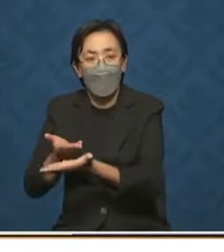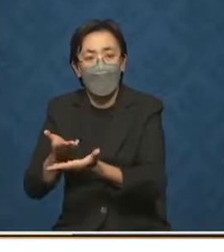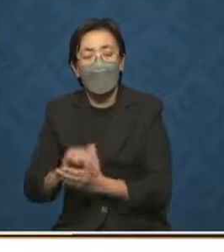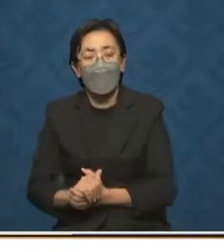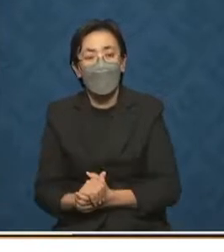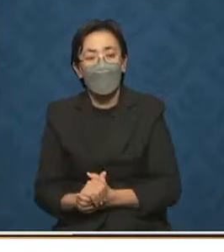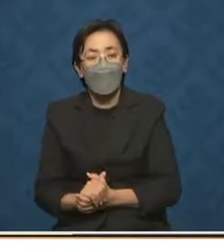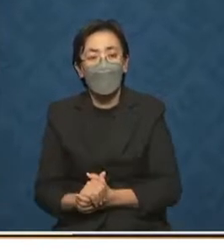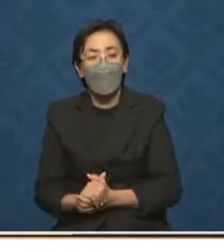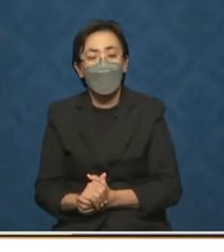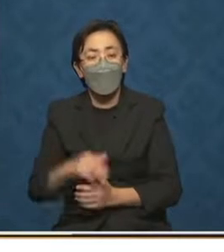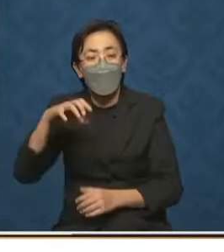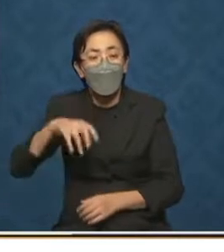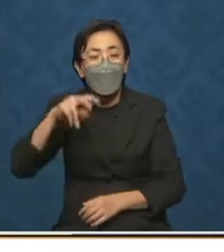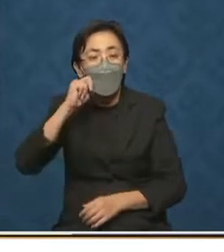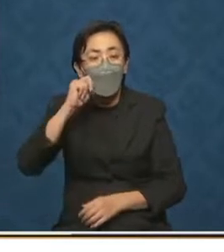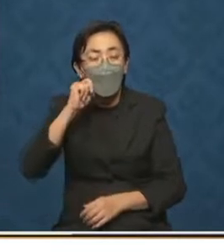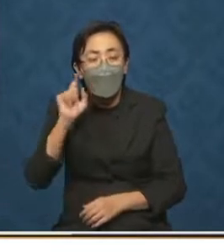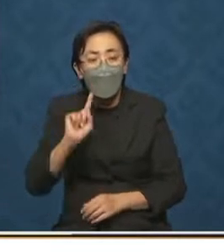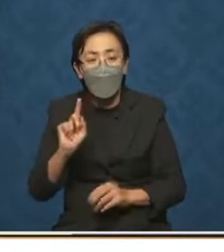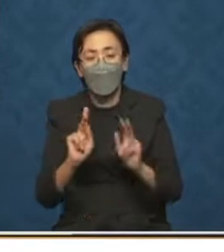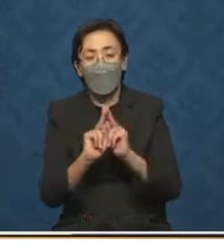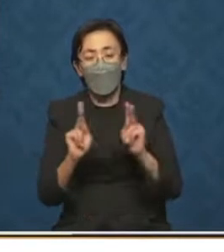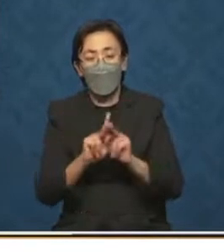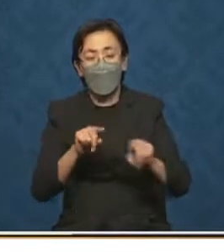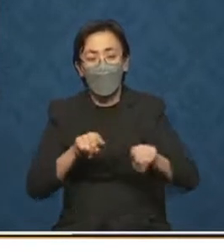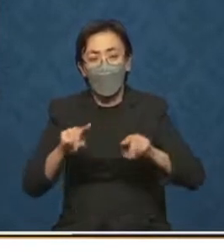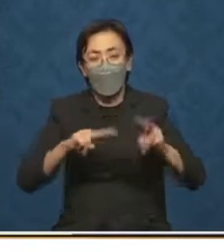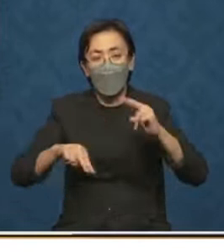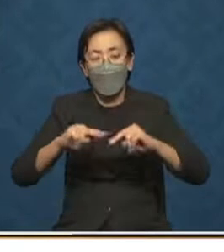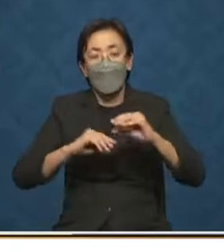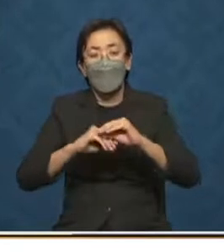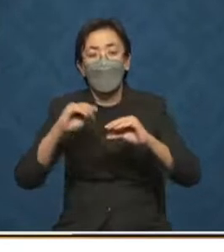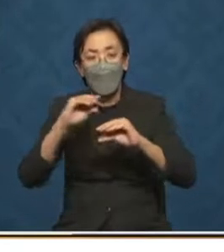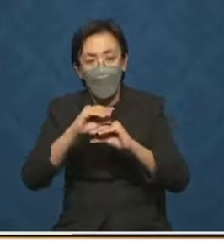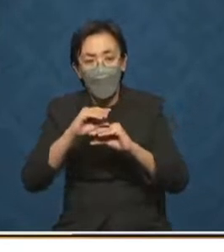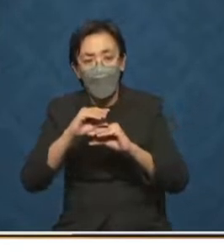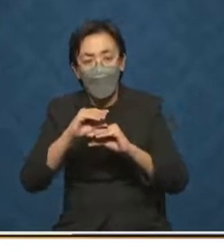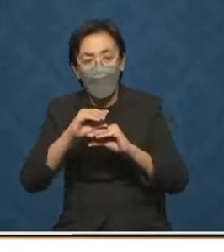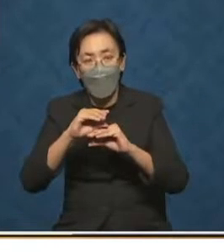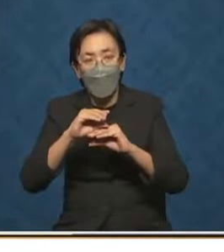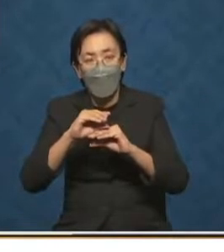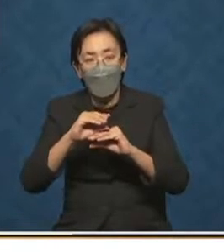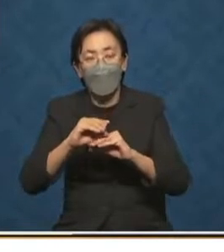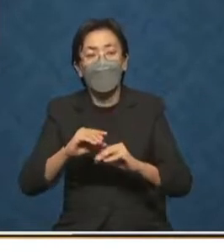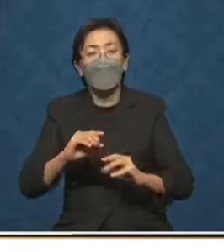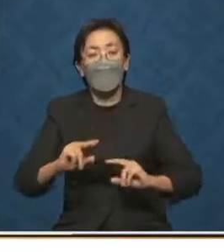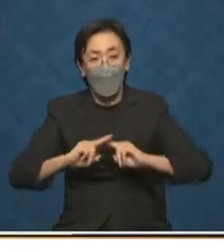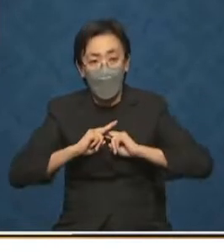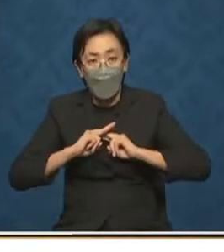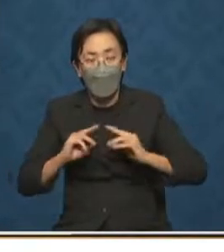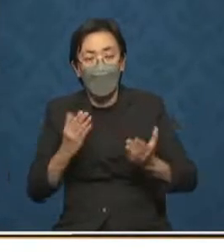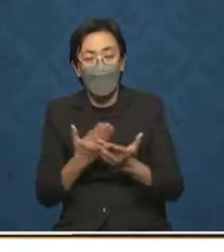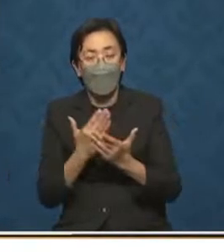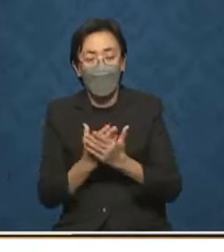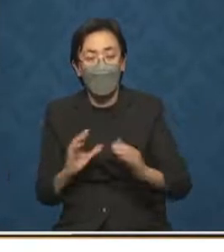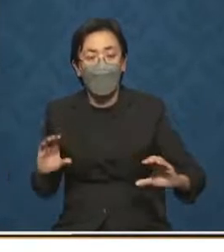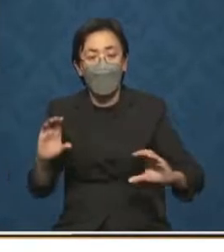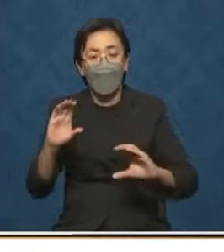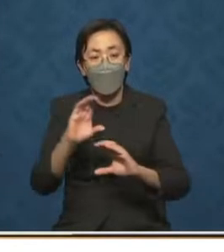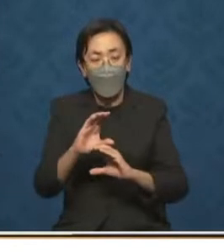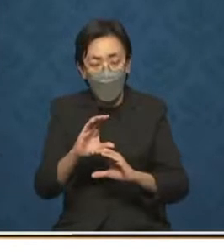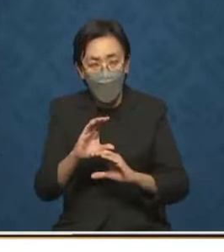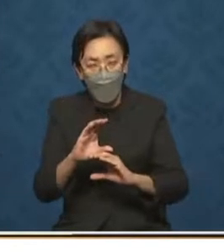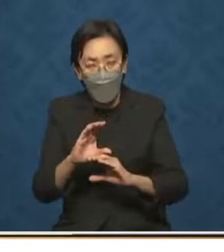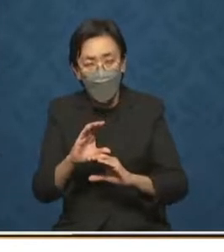การประปาที่เรีกวาขนกรรการกกันแกโงการเ Kampf ชนร่วม ตรงทุนประปุ